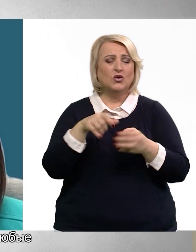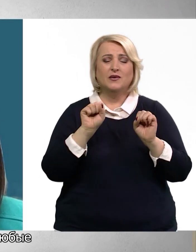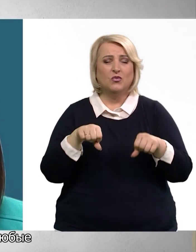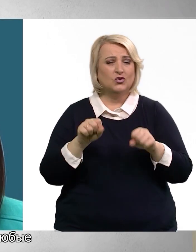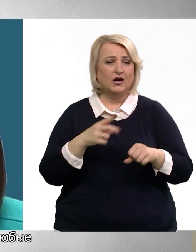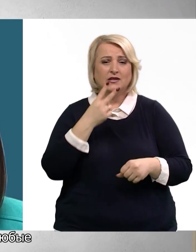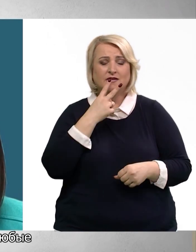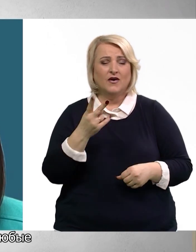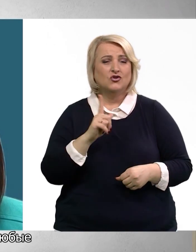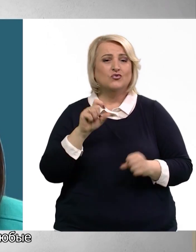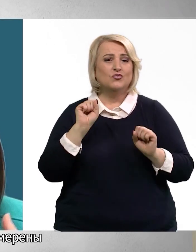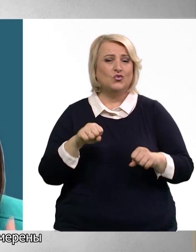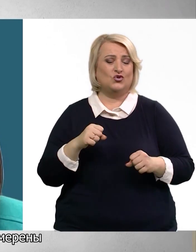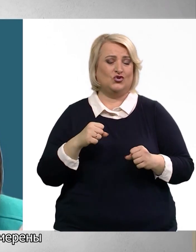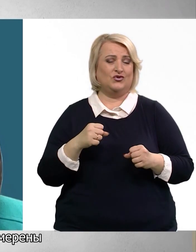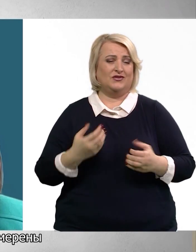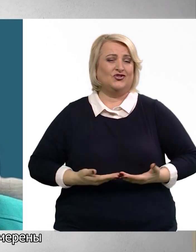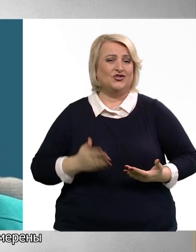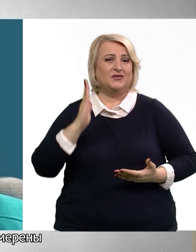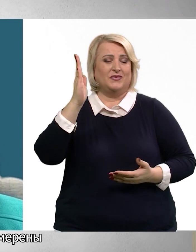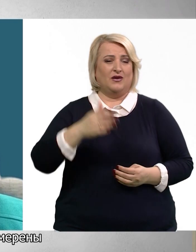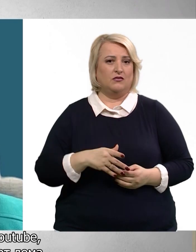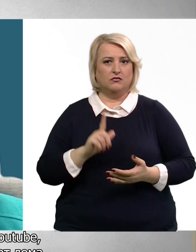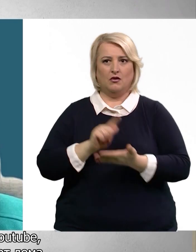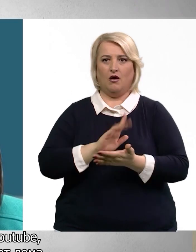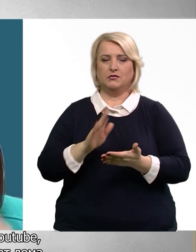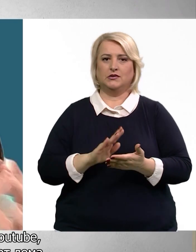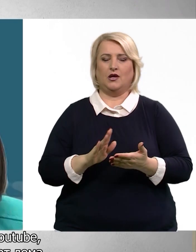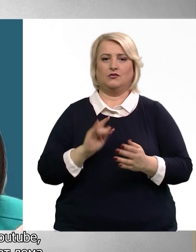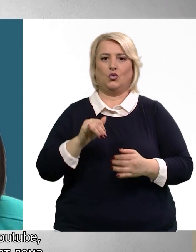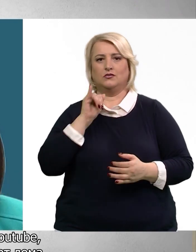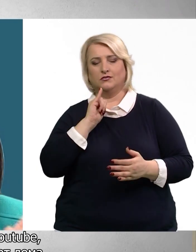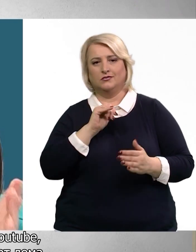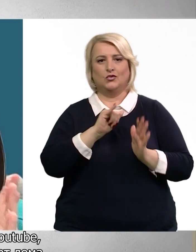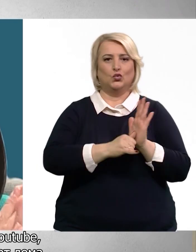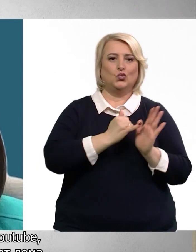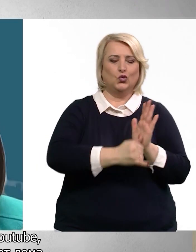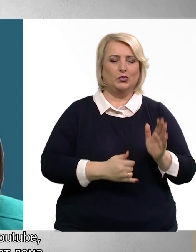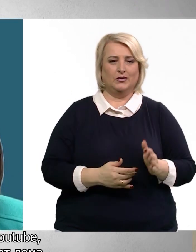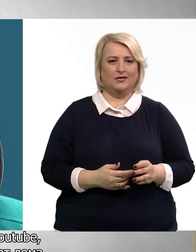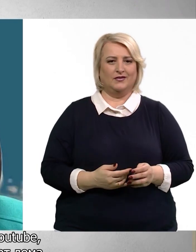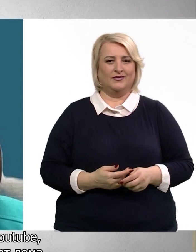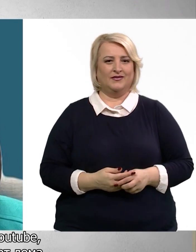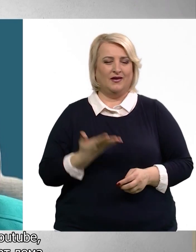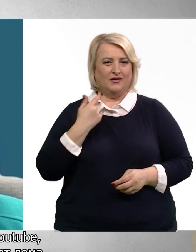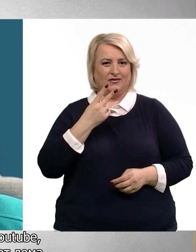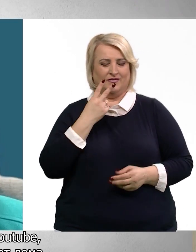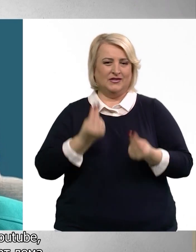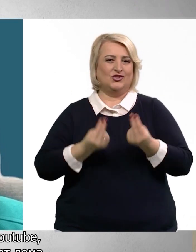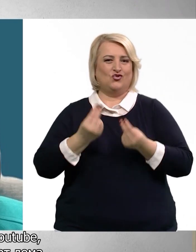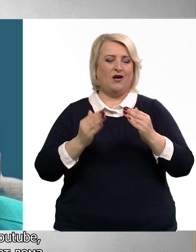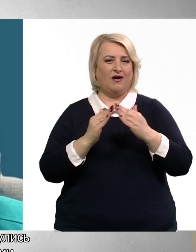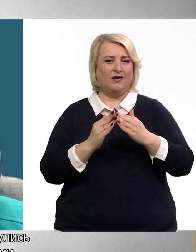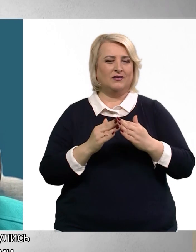toate oportunitățile ca să vadă ce rol pot să aibă ei în societate. Nu neapărat doar TikTok și YouTube care văd ei când